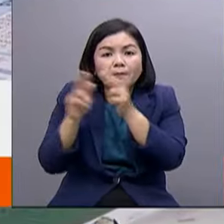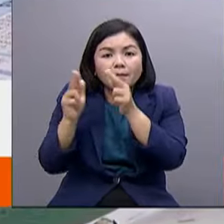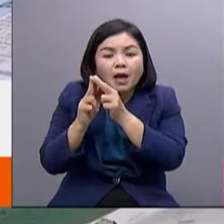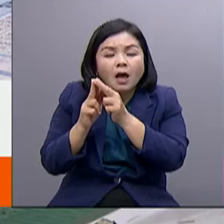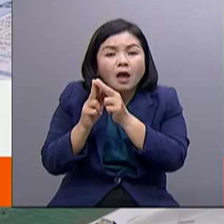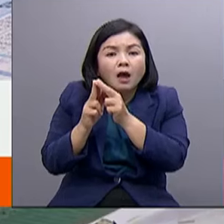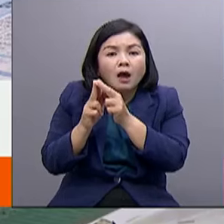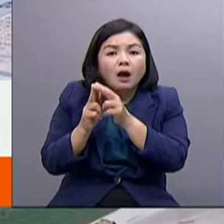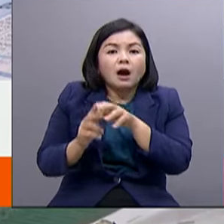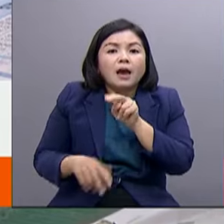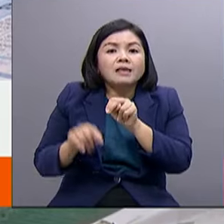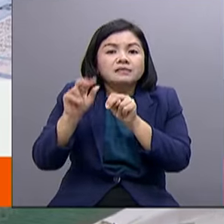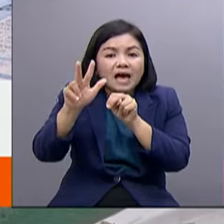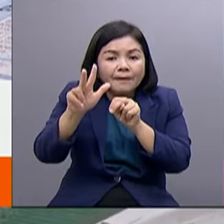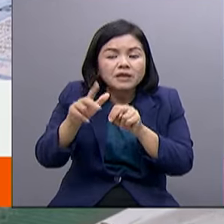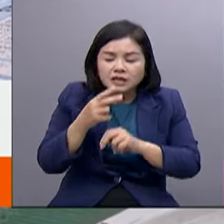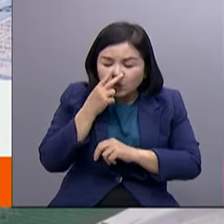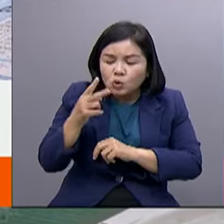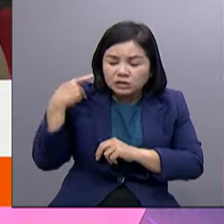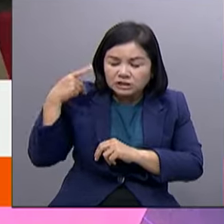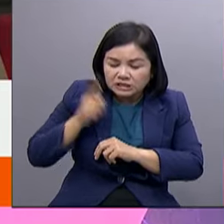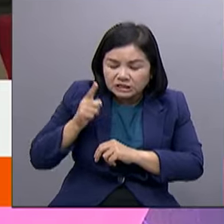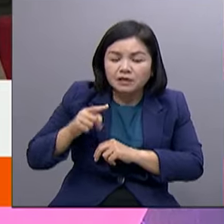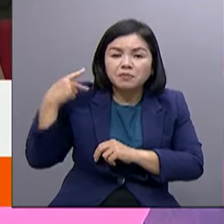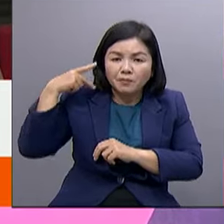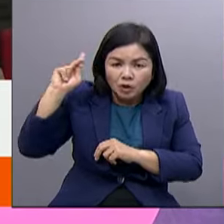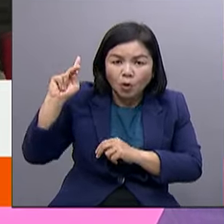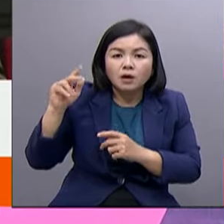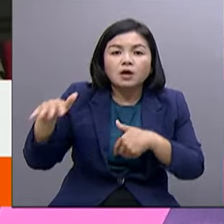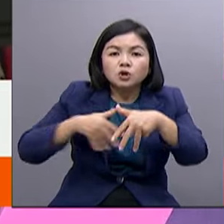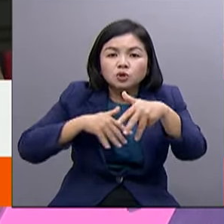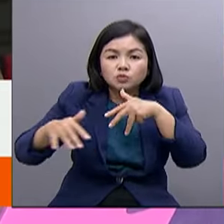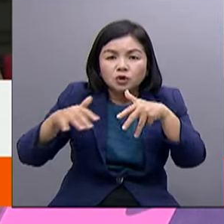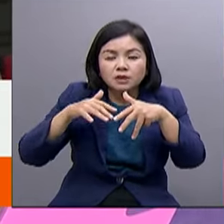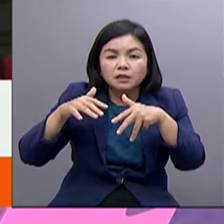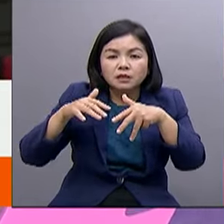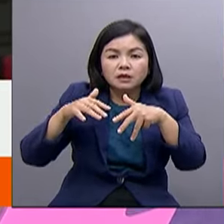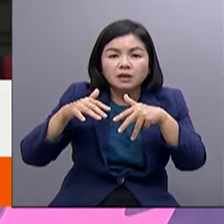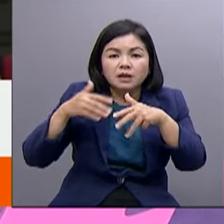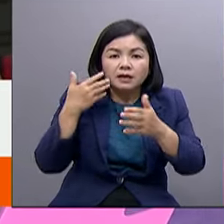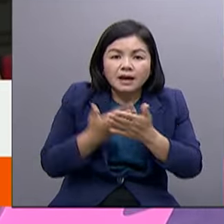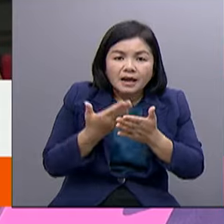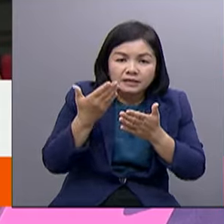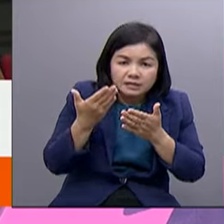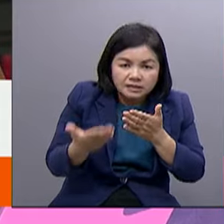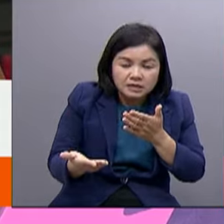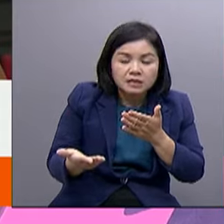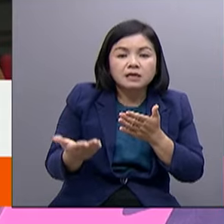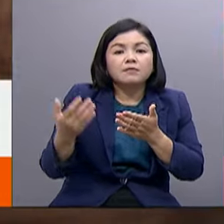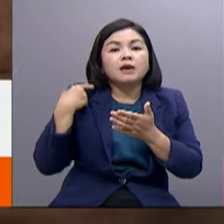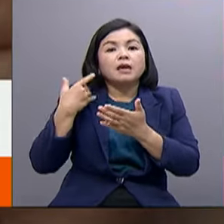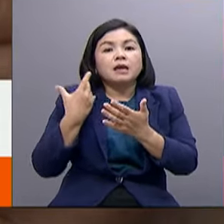ให้มันเกิดประโยชน์นะครับโอเคได้เงินเข้ารัฐด้วยแล้วก็ประชาชนมีช่องทางในการเสี่ยงโชคบ้างเนี่ย